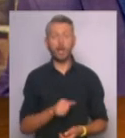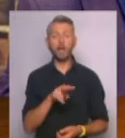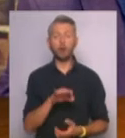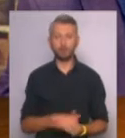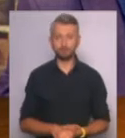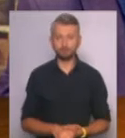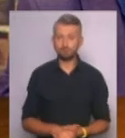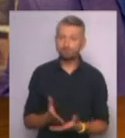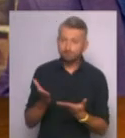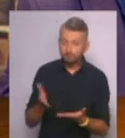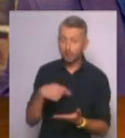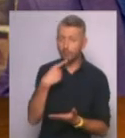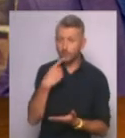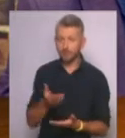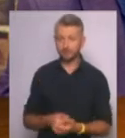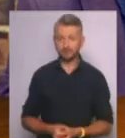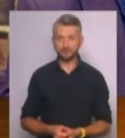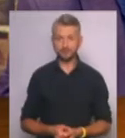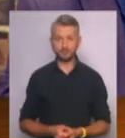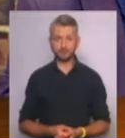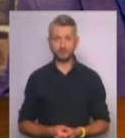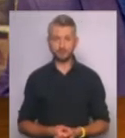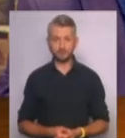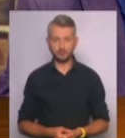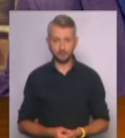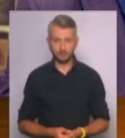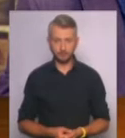Алло. Прошу, будь ласка, говоріть, ви в ефірі.